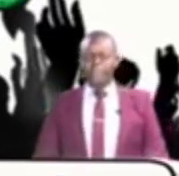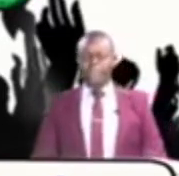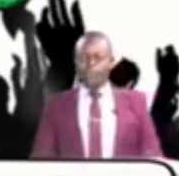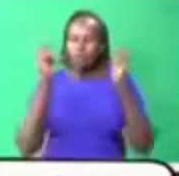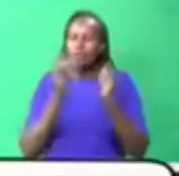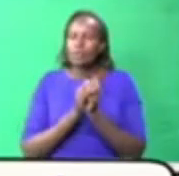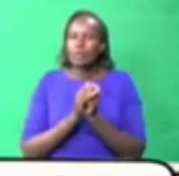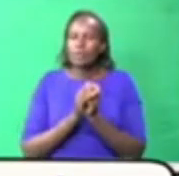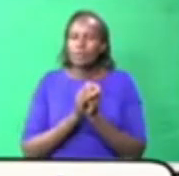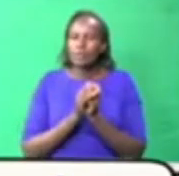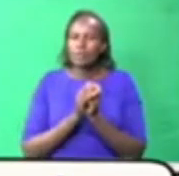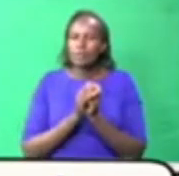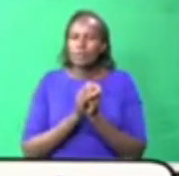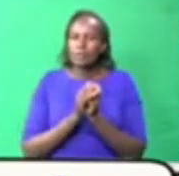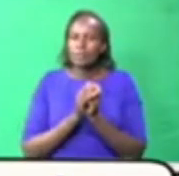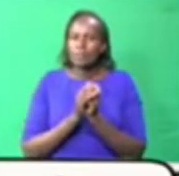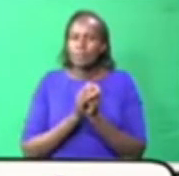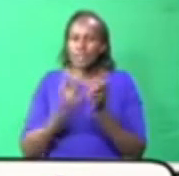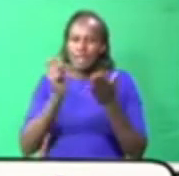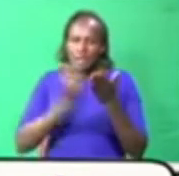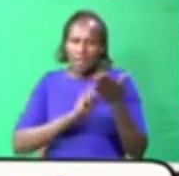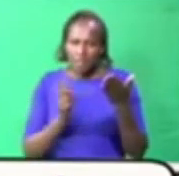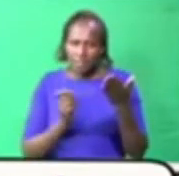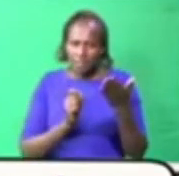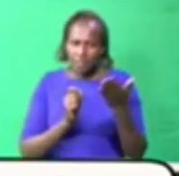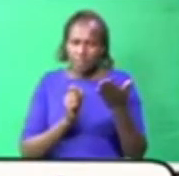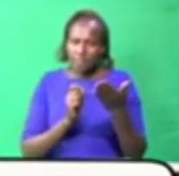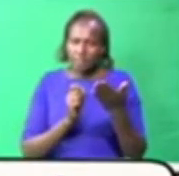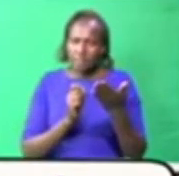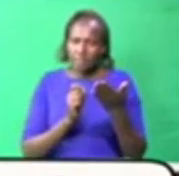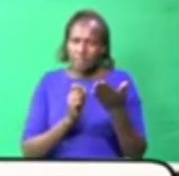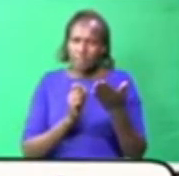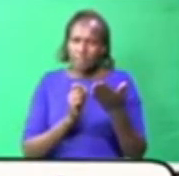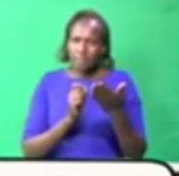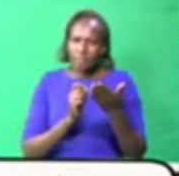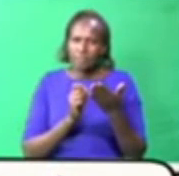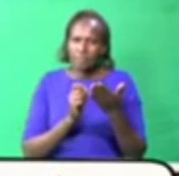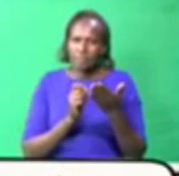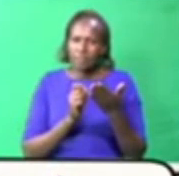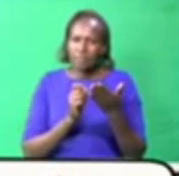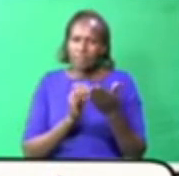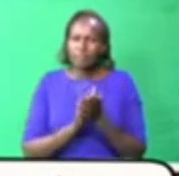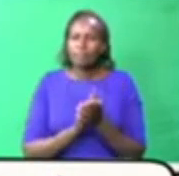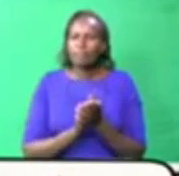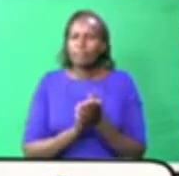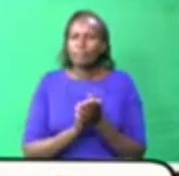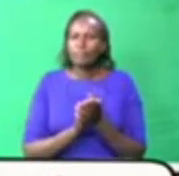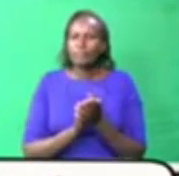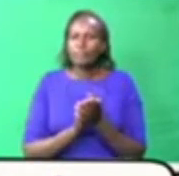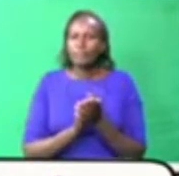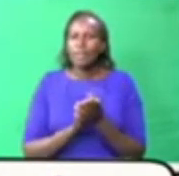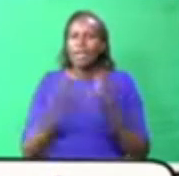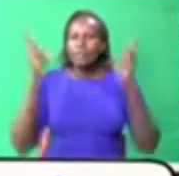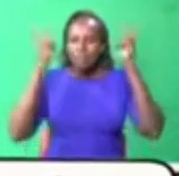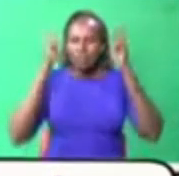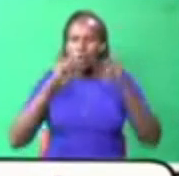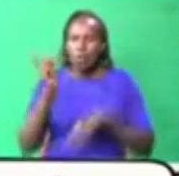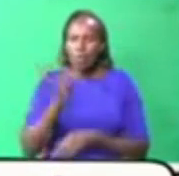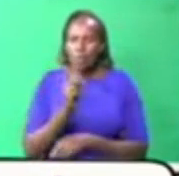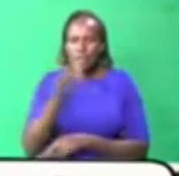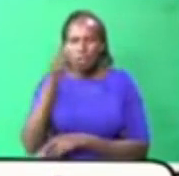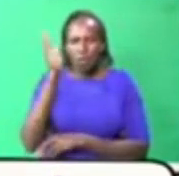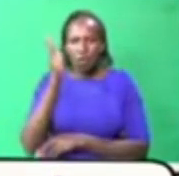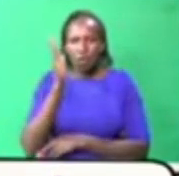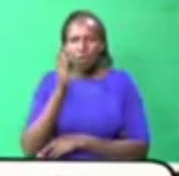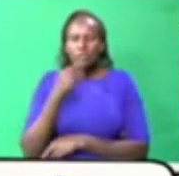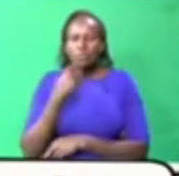message yangu is Riding on God's Promises. And I will give it a subtitle, When God Wants a